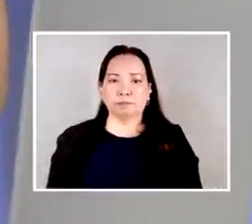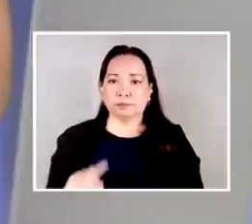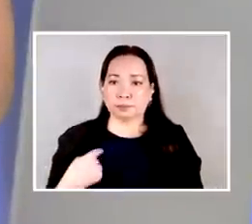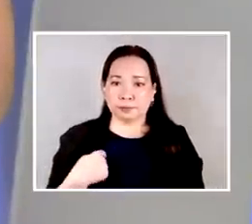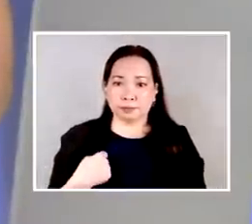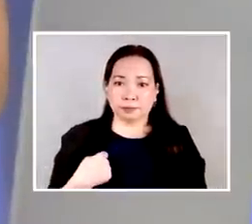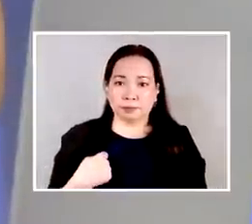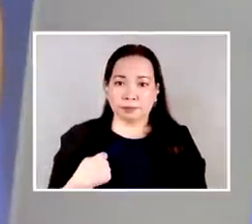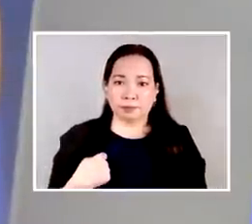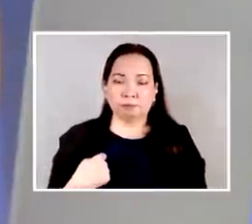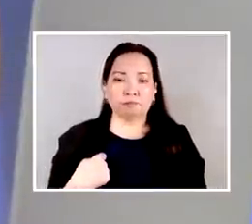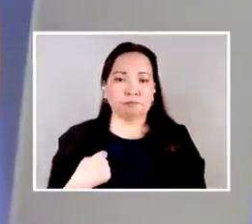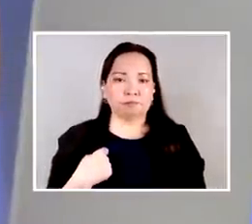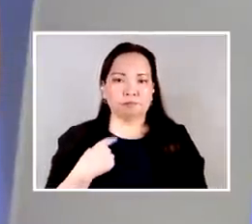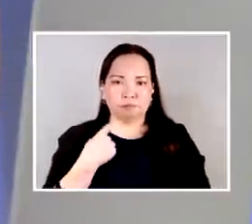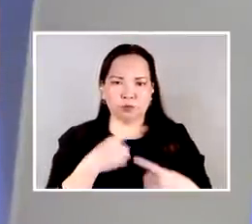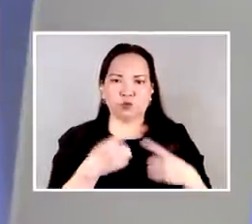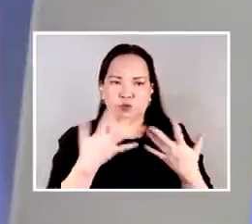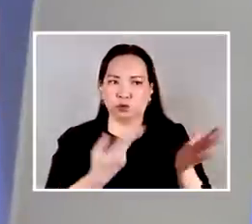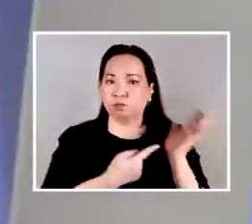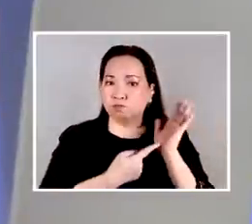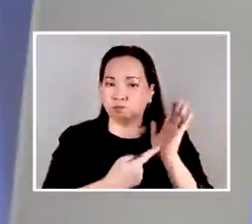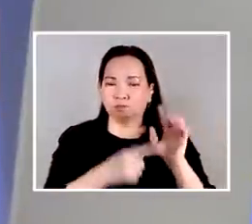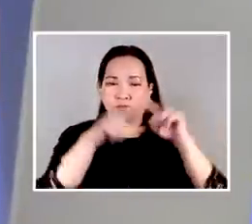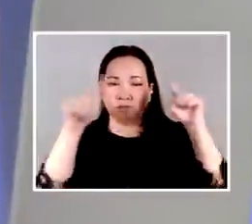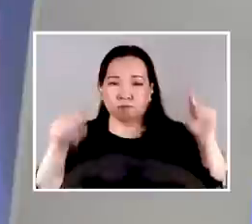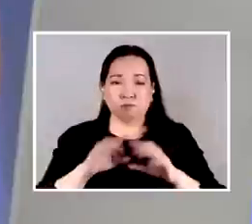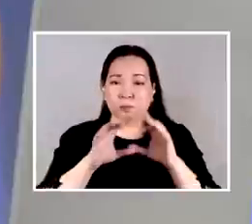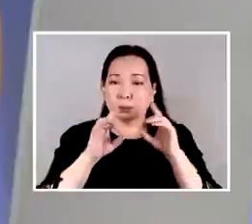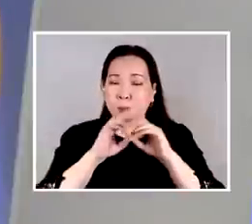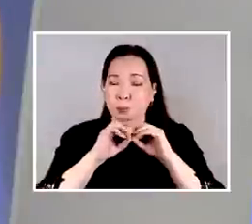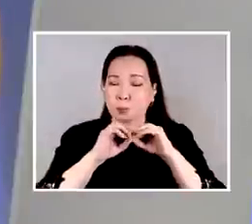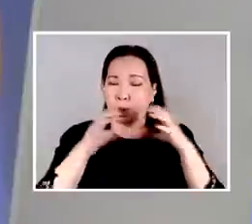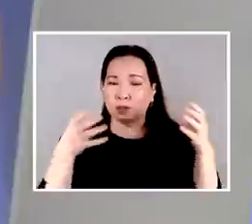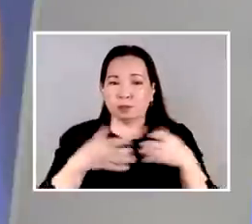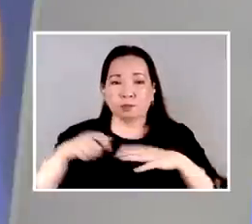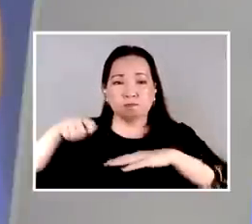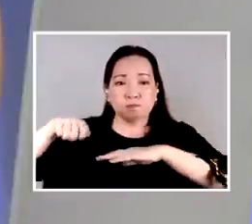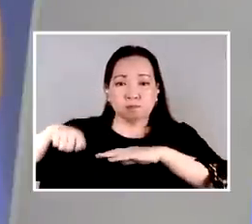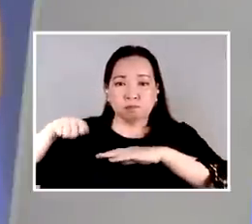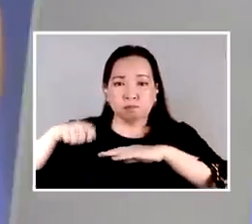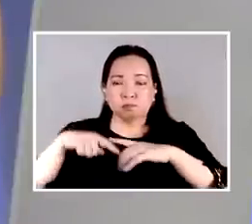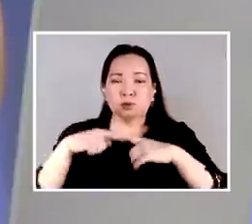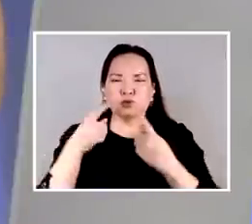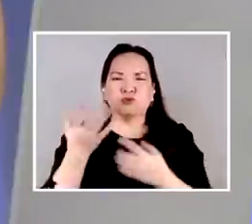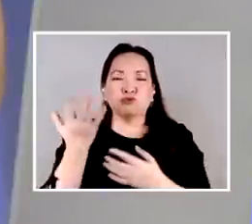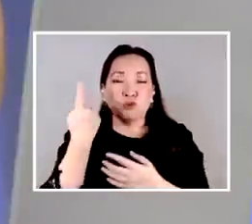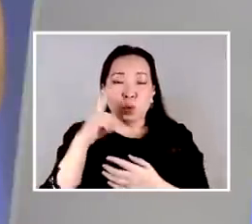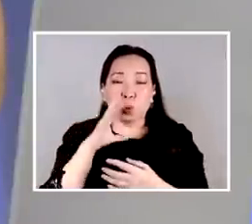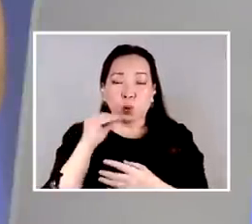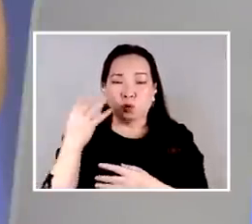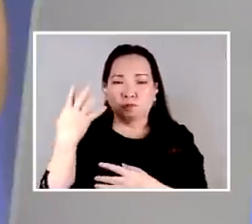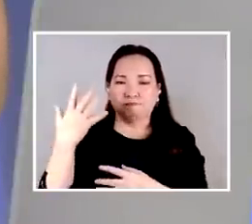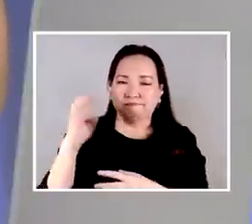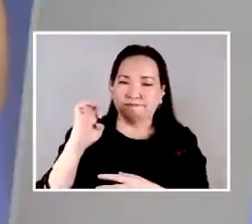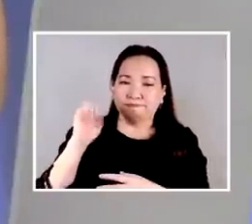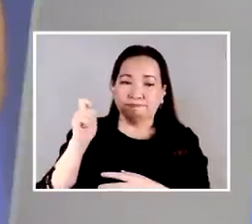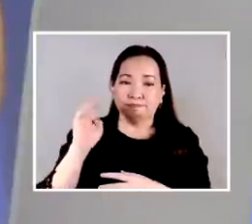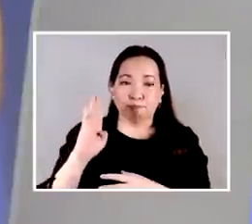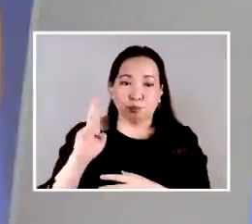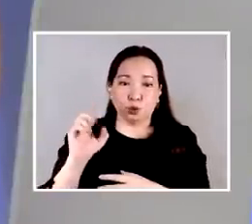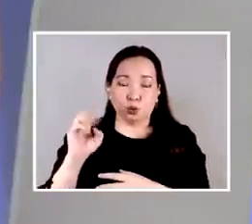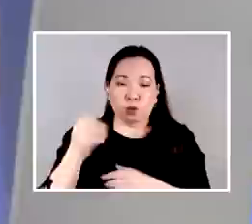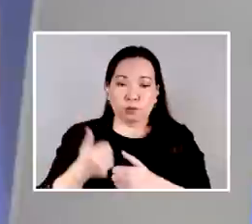o naisilbi na ang subpoena ng Department of Justice para kay Bucor Chief Gerald Bantag para humarap ito sa investigasyon